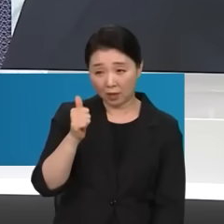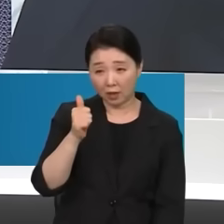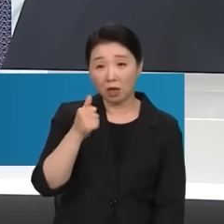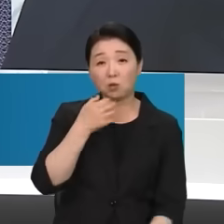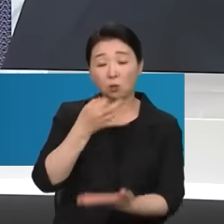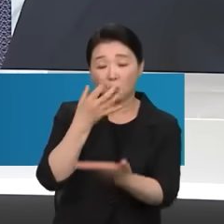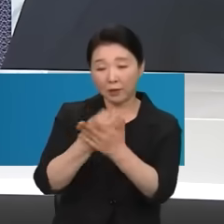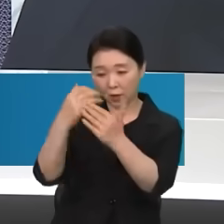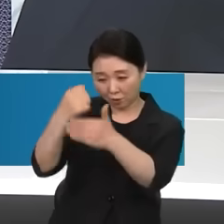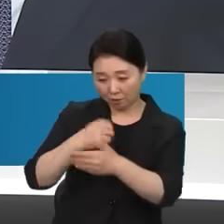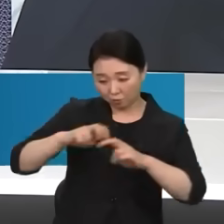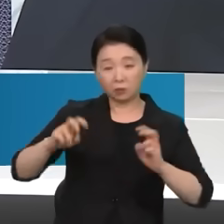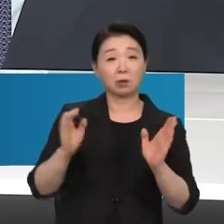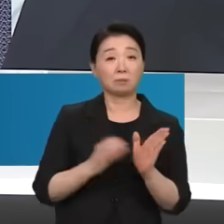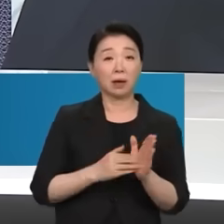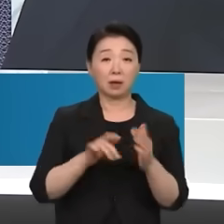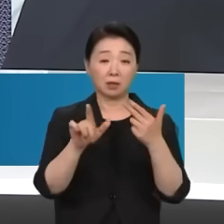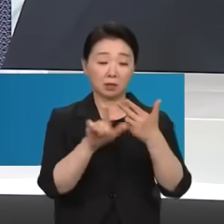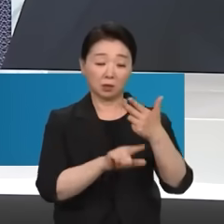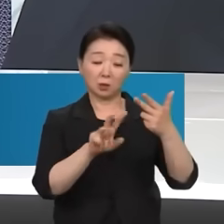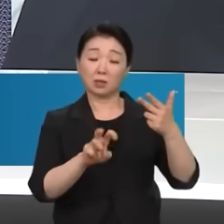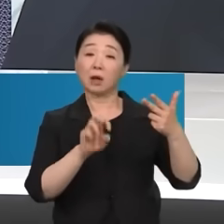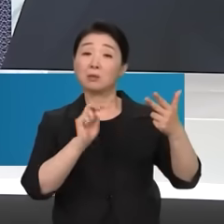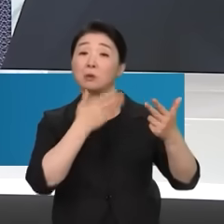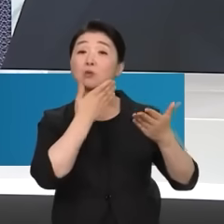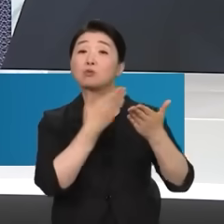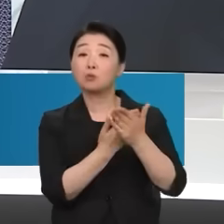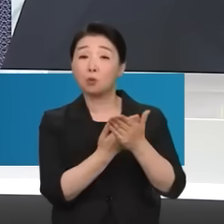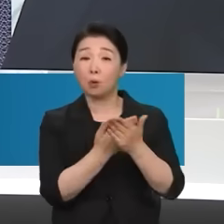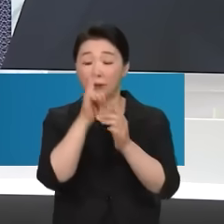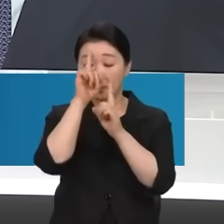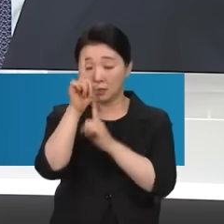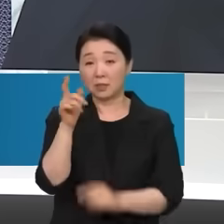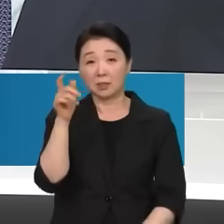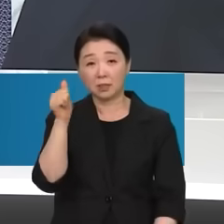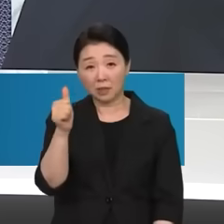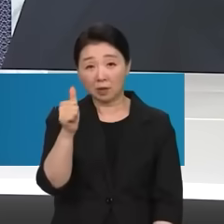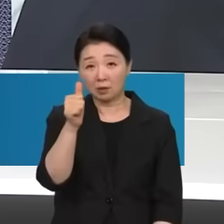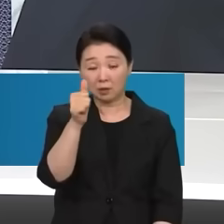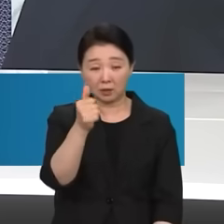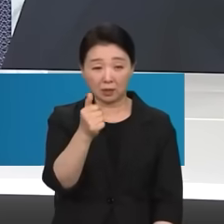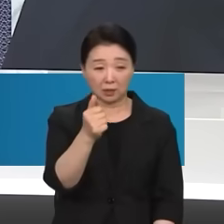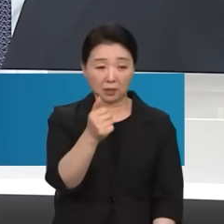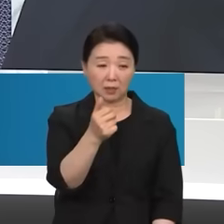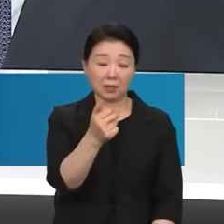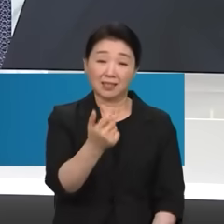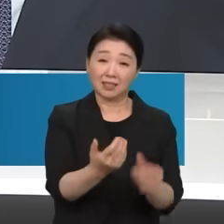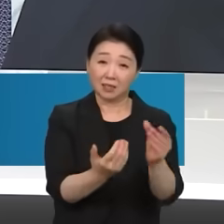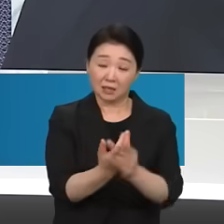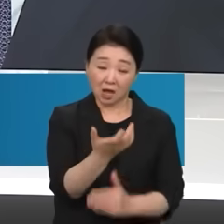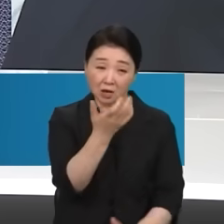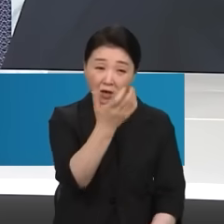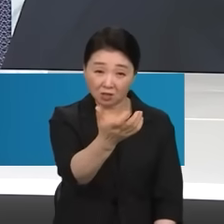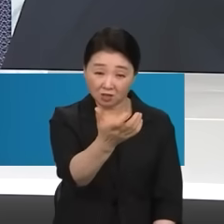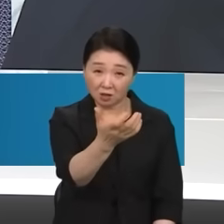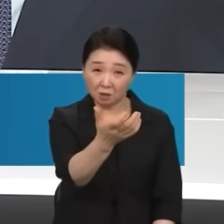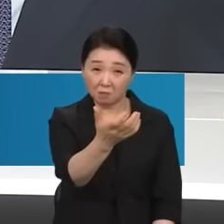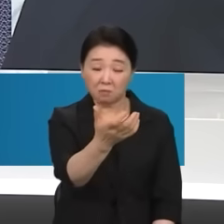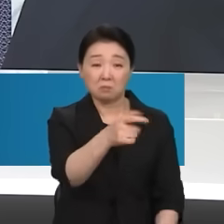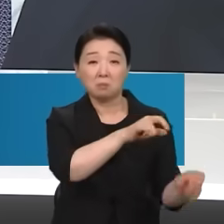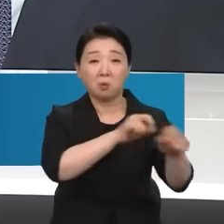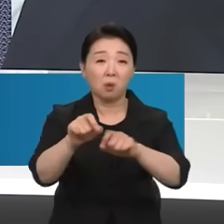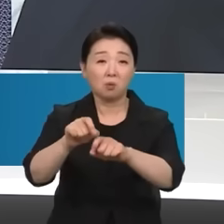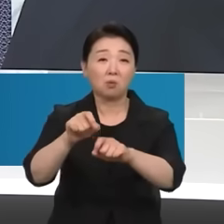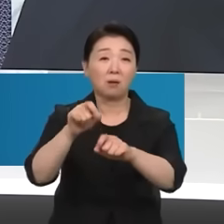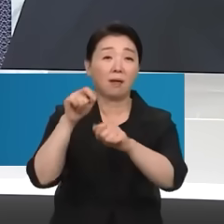가장 중요한 건 지난해 7월 31일 이 전 장관이 사건 이첩 보류를 갑자기 지시하기 직전